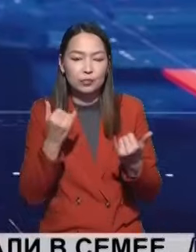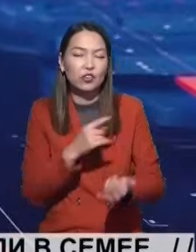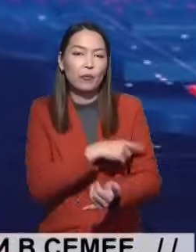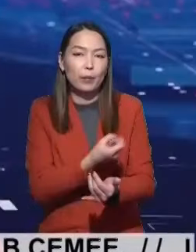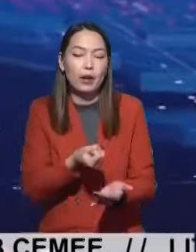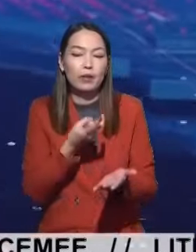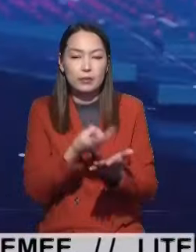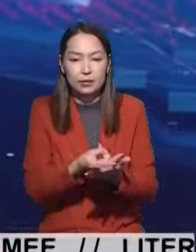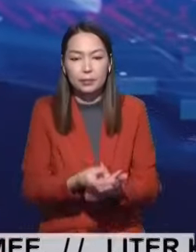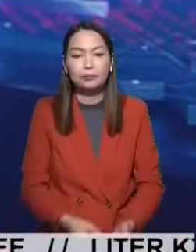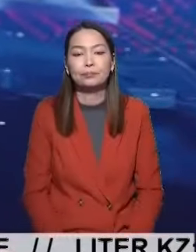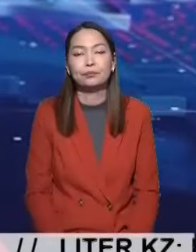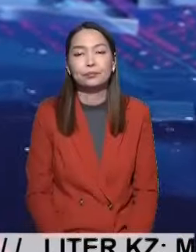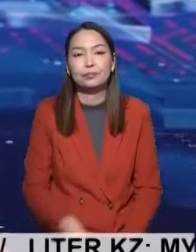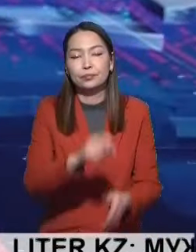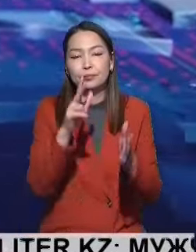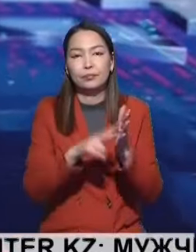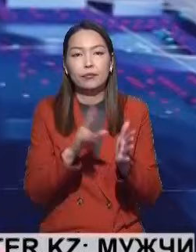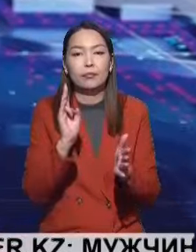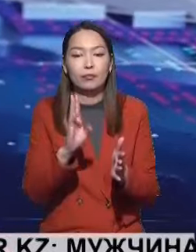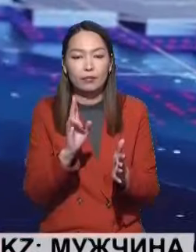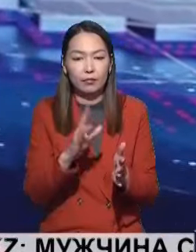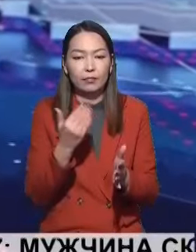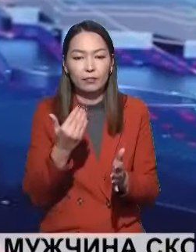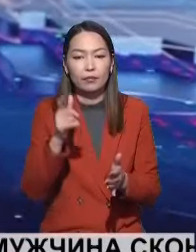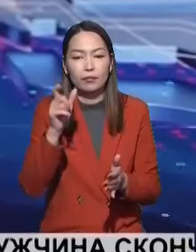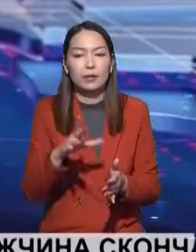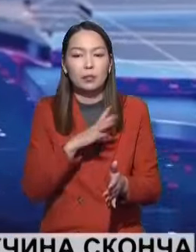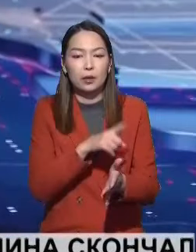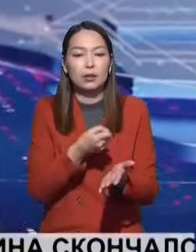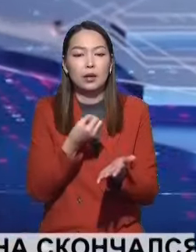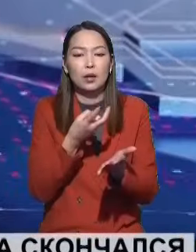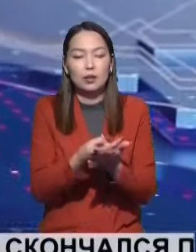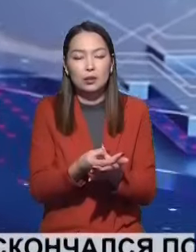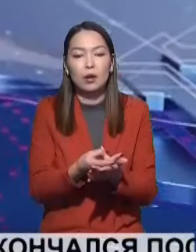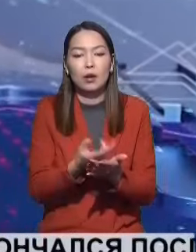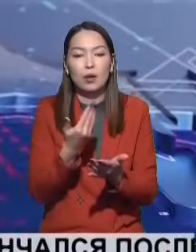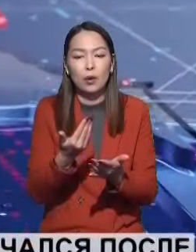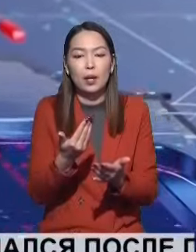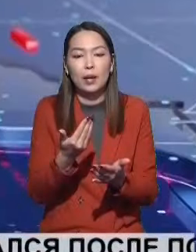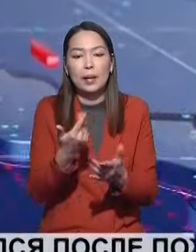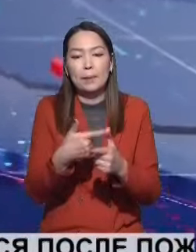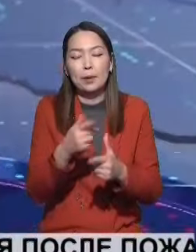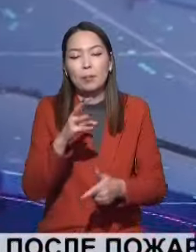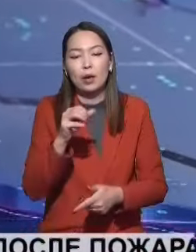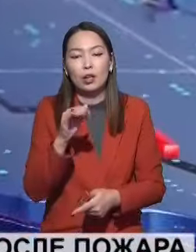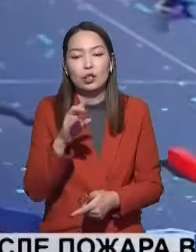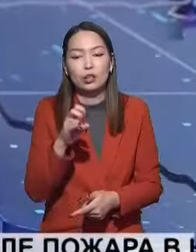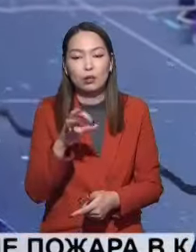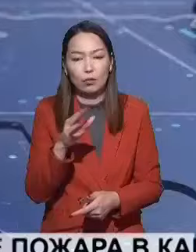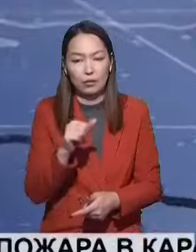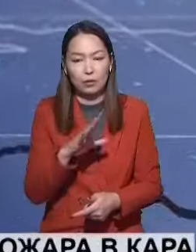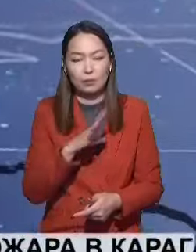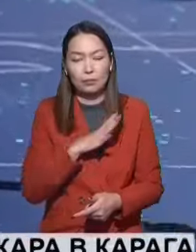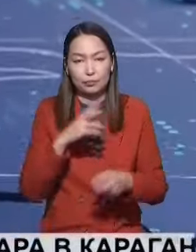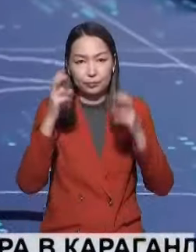больнице. 18 ноября пациентка скорой помощи была доставлена в приемный покой клиники Макажанова, была обследована